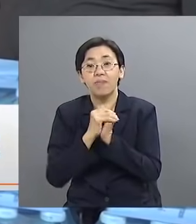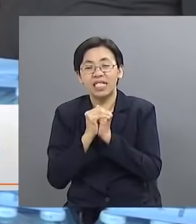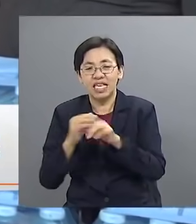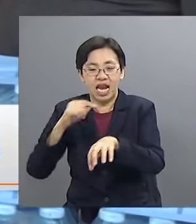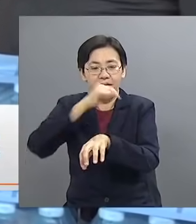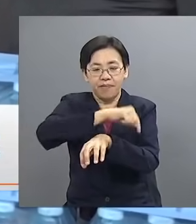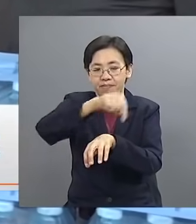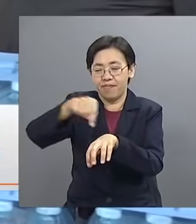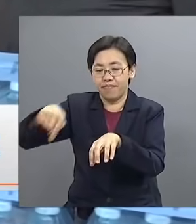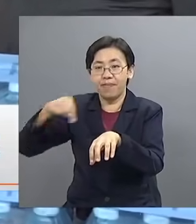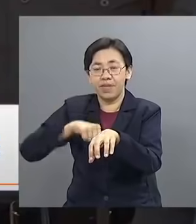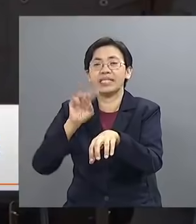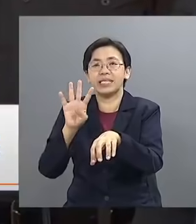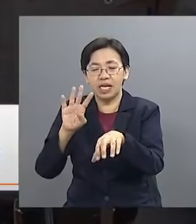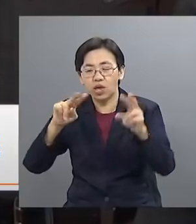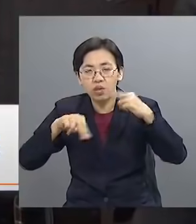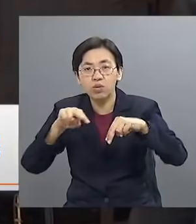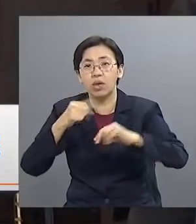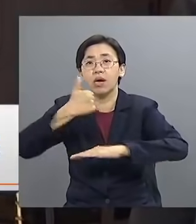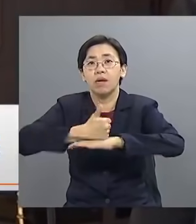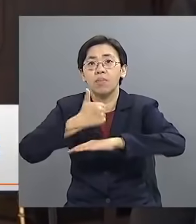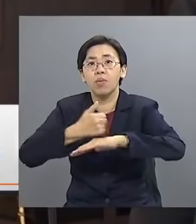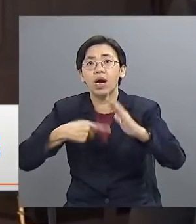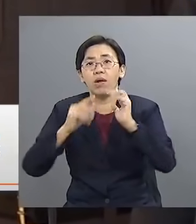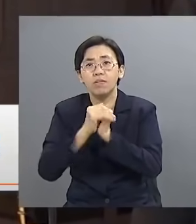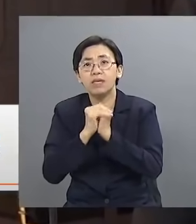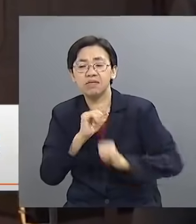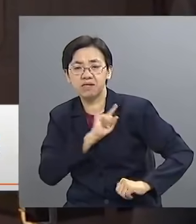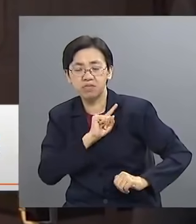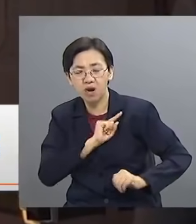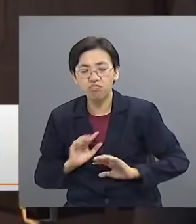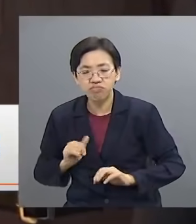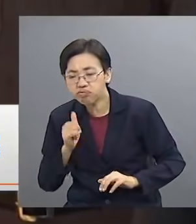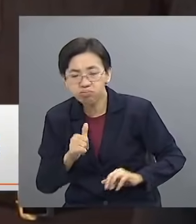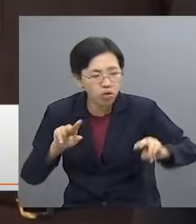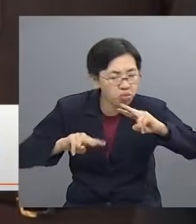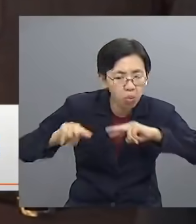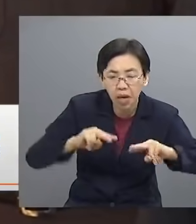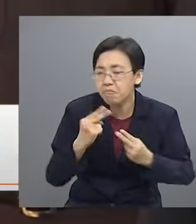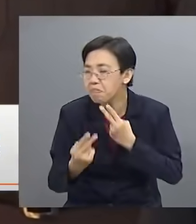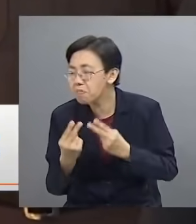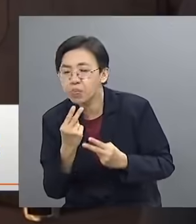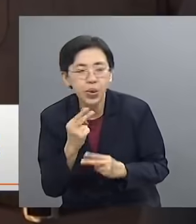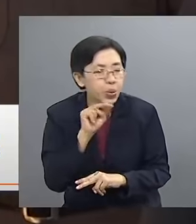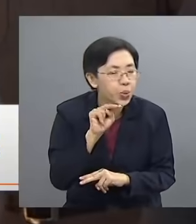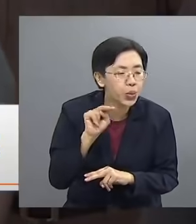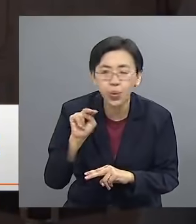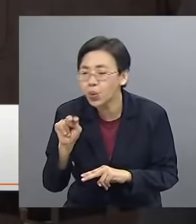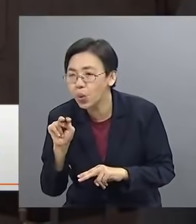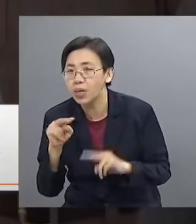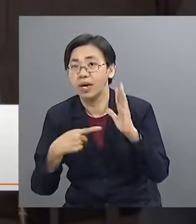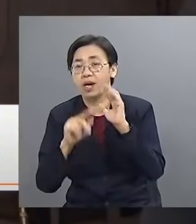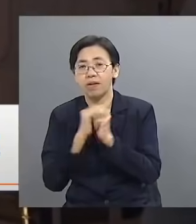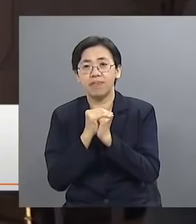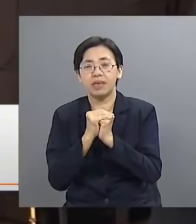พันธ์สุวรรณนุชผู้ว่าราชการจังหวัดปราจีนบุรีก็ลงพื้นที่ไปเลยนะคะซึ่งท่านผู้ว่าบอกว่าจังหวัดปราจีนบุรีเป็นจังหวัด